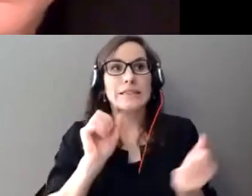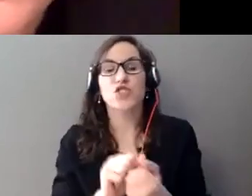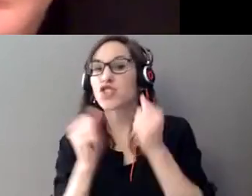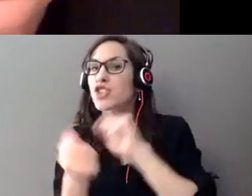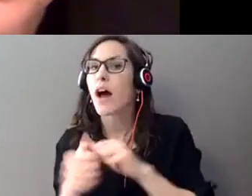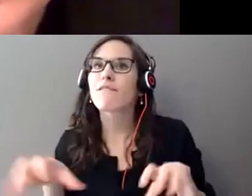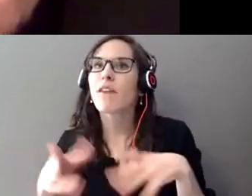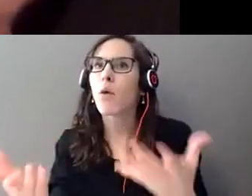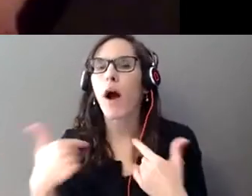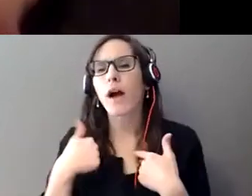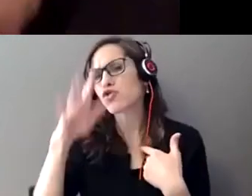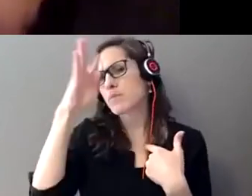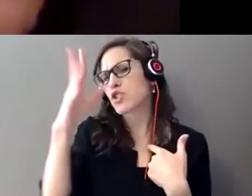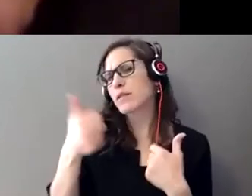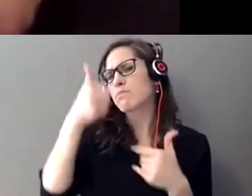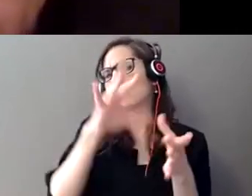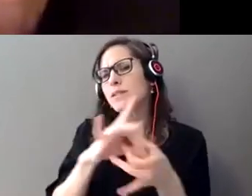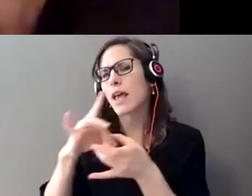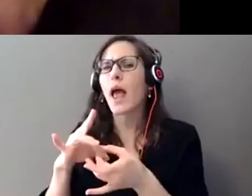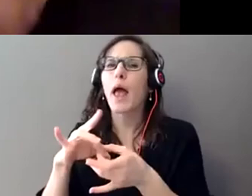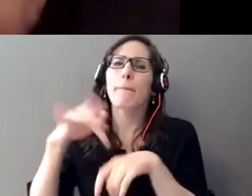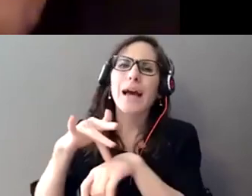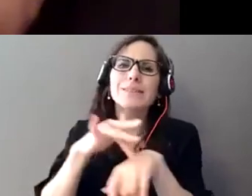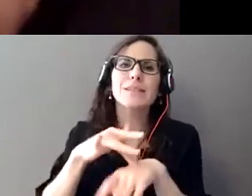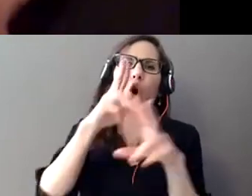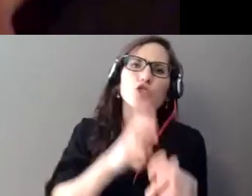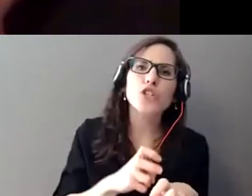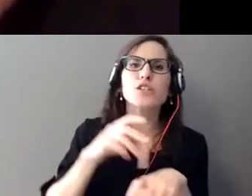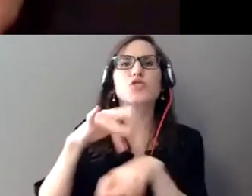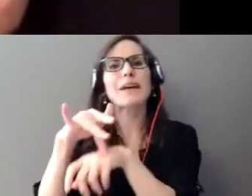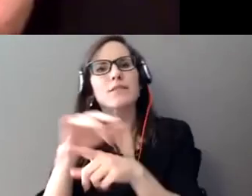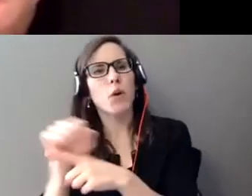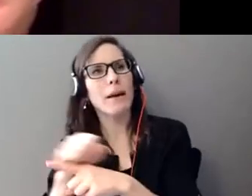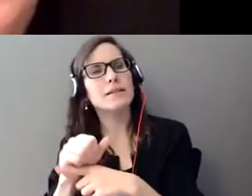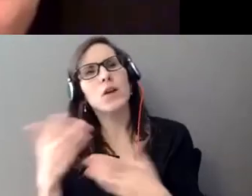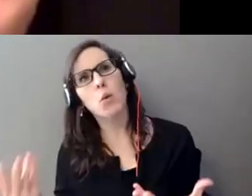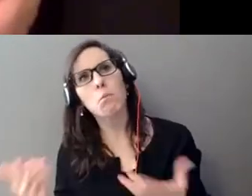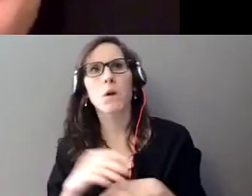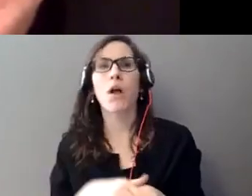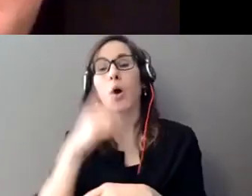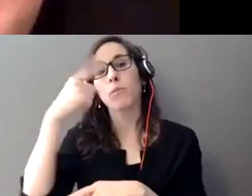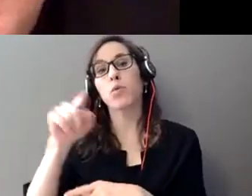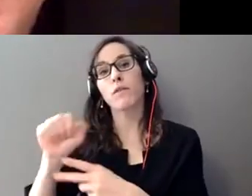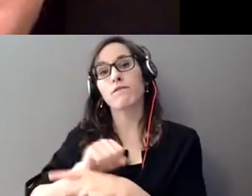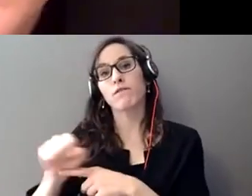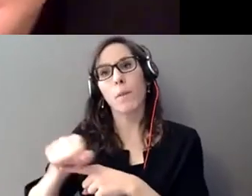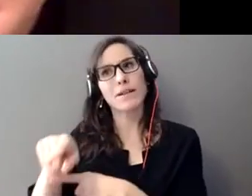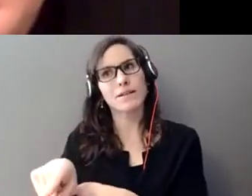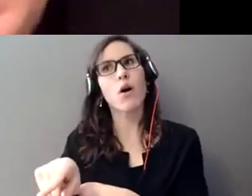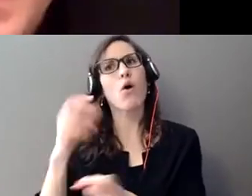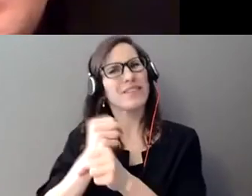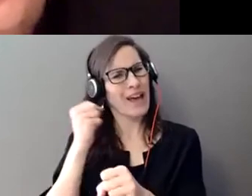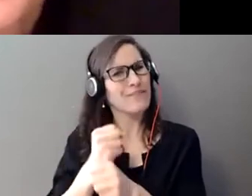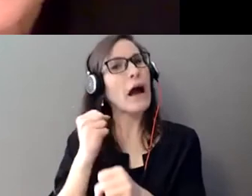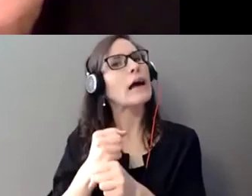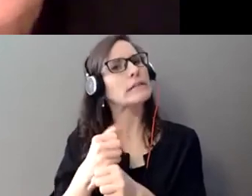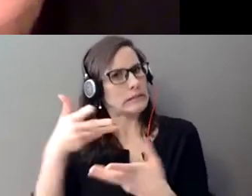des pratiques de recherche et des pratiques de formation pour les pratiques de formation le travail pour moi il est encore long parce que